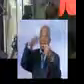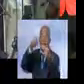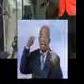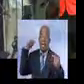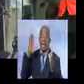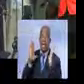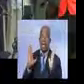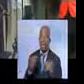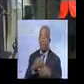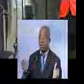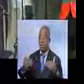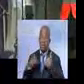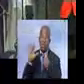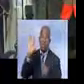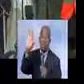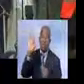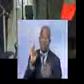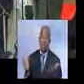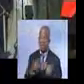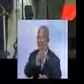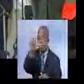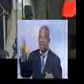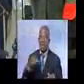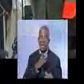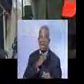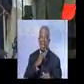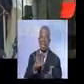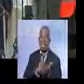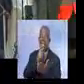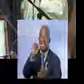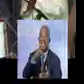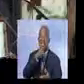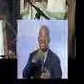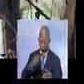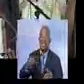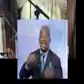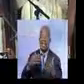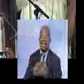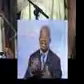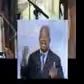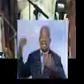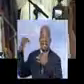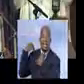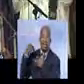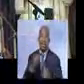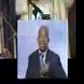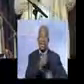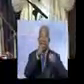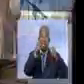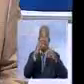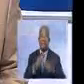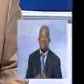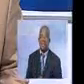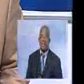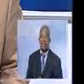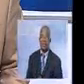des progressistes, a choisi son candidat. Il s'agit de l'ancien général Muhammadu Buhari.